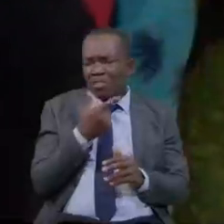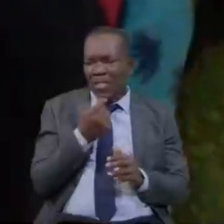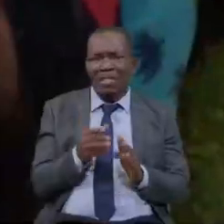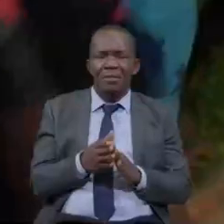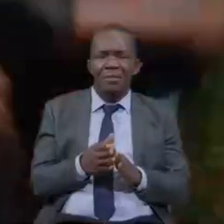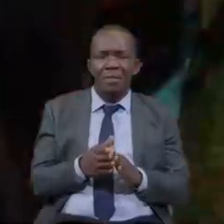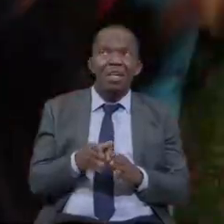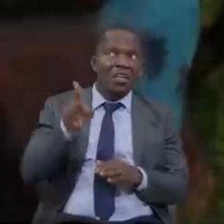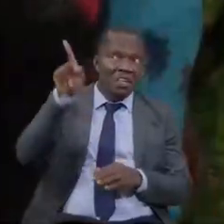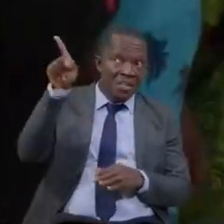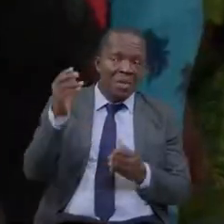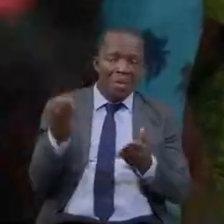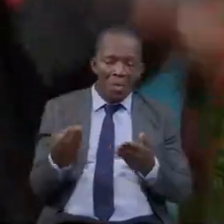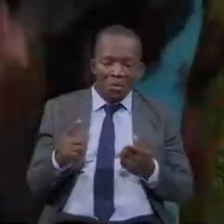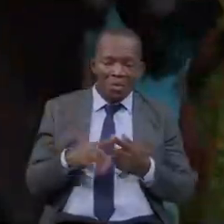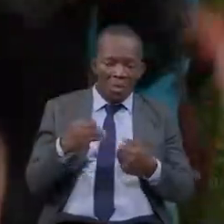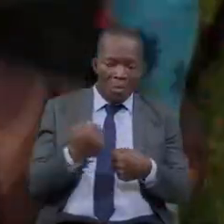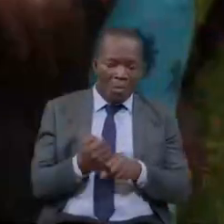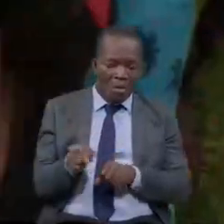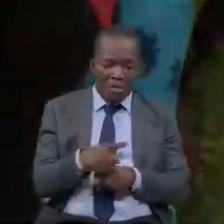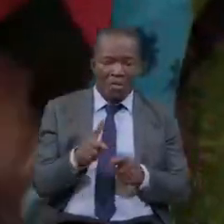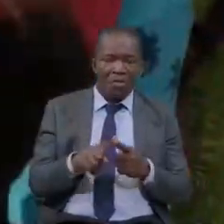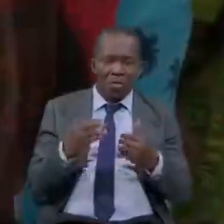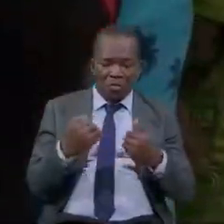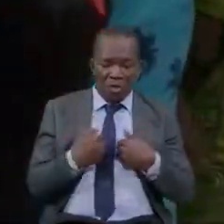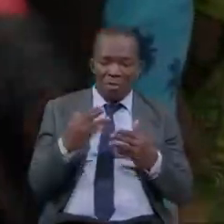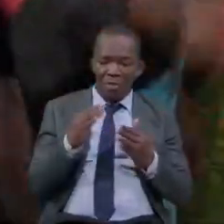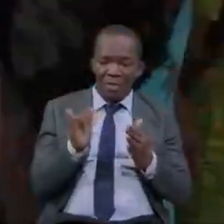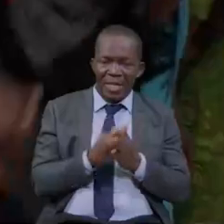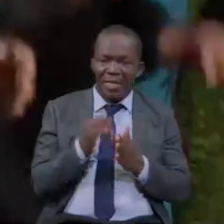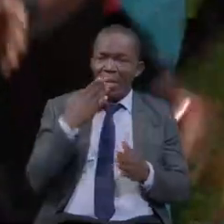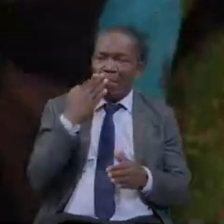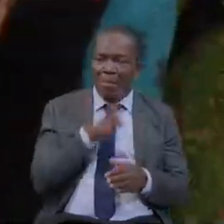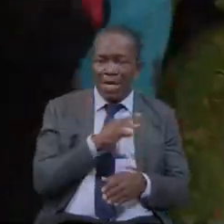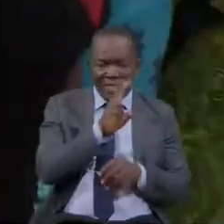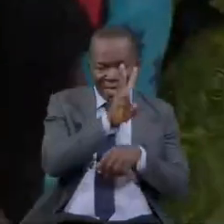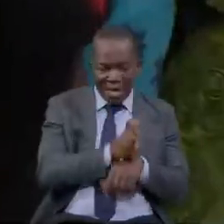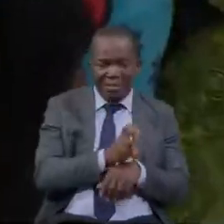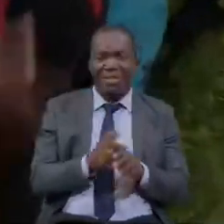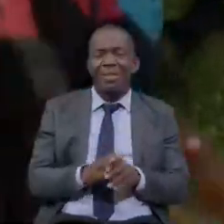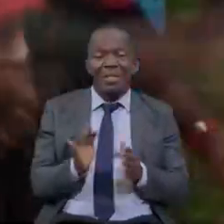vaincre ce type de nature. Pour que tu sois sincère,